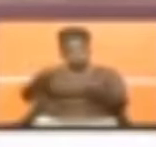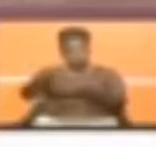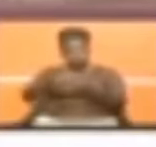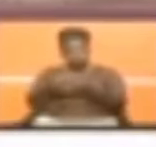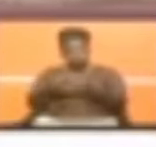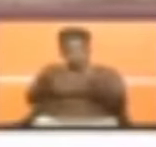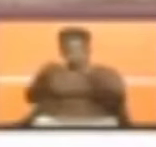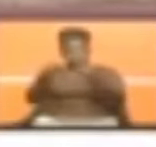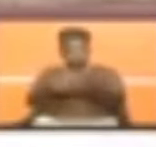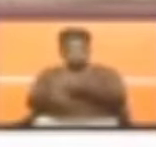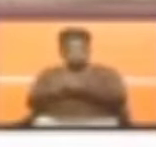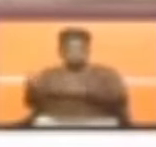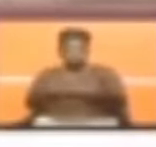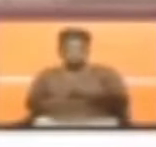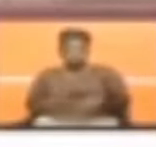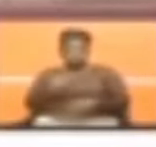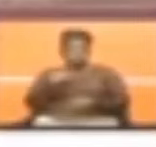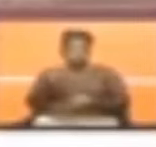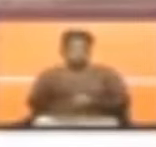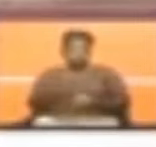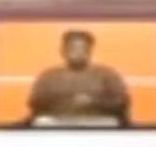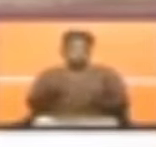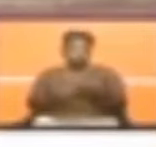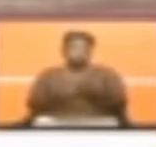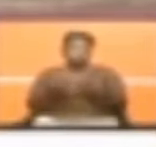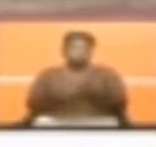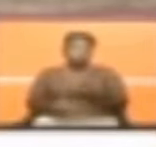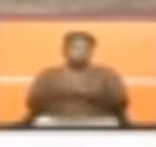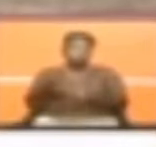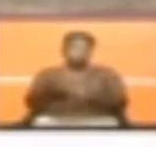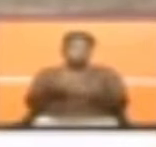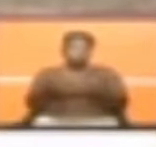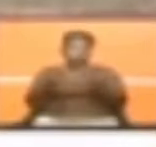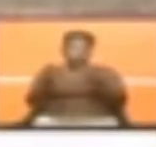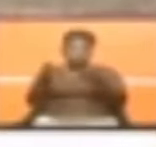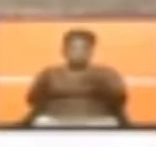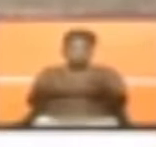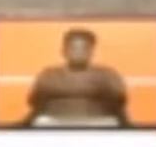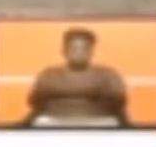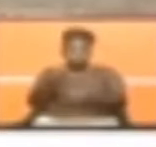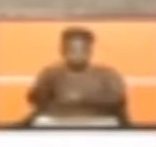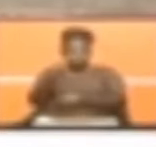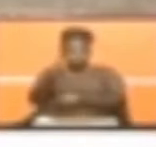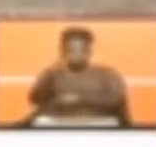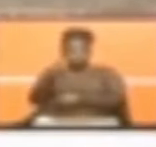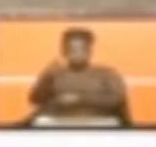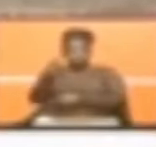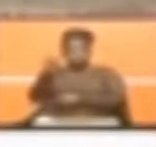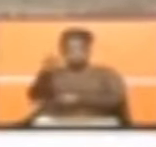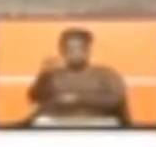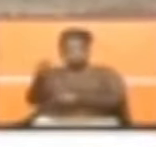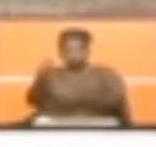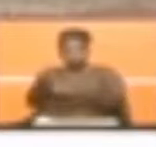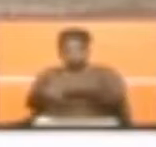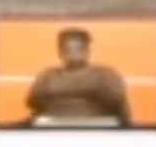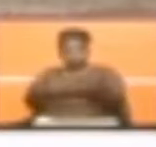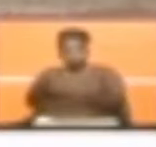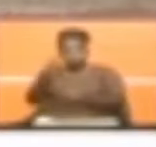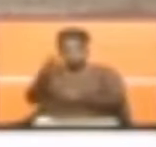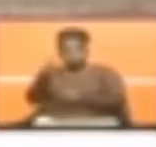wano kucheva ita locus visit. Na joka kasi za dalanti abantu mu nyumba mwebali era nasanga nga mwami Kalisa Celestine gwe bayitanga